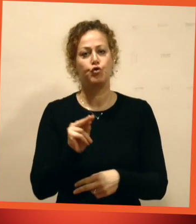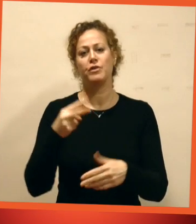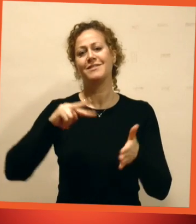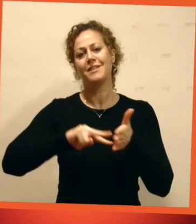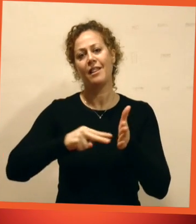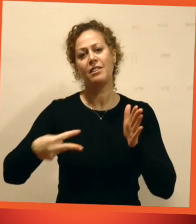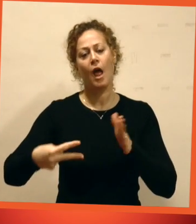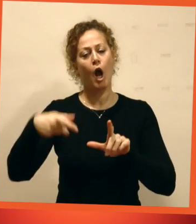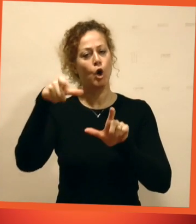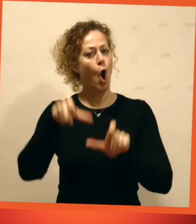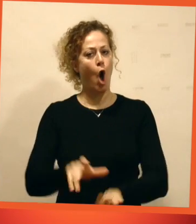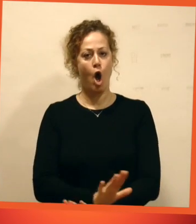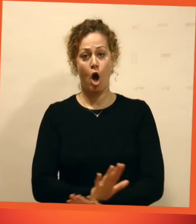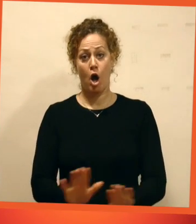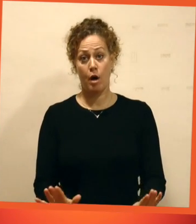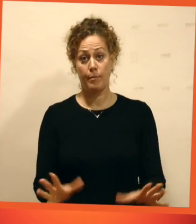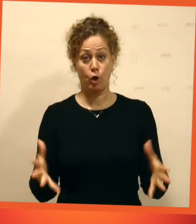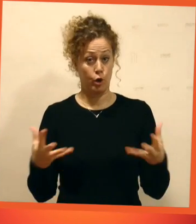eccetera, eccetera,